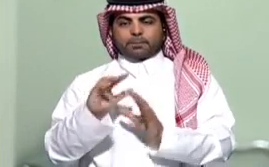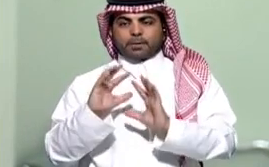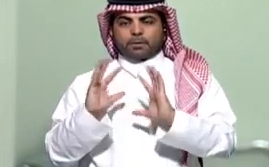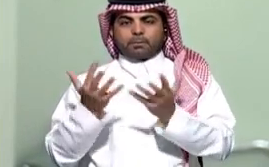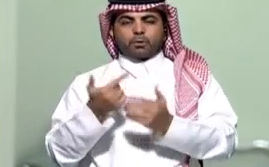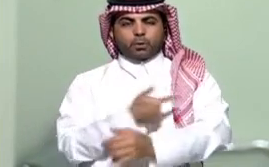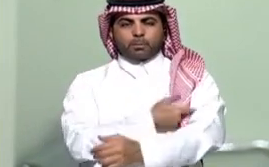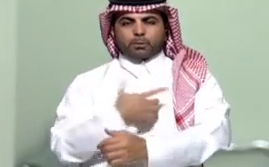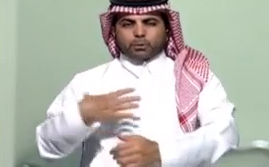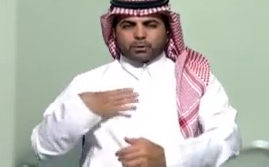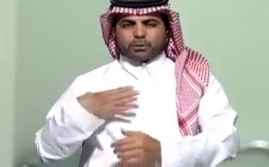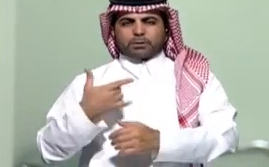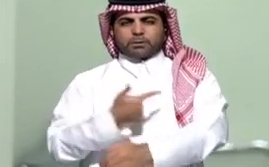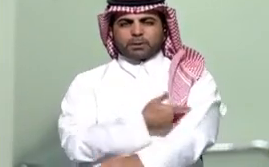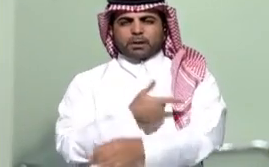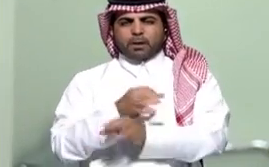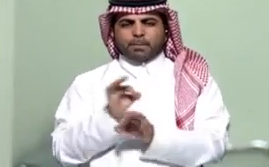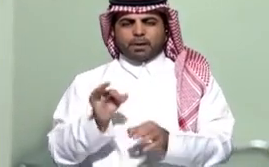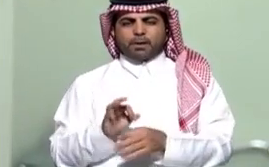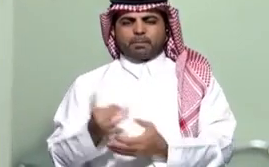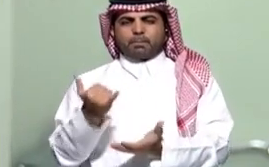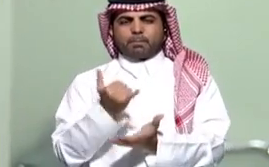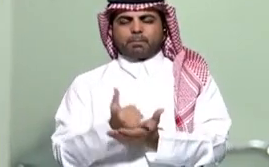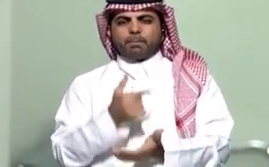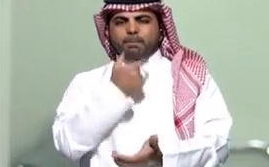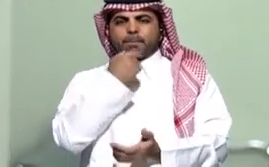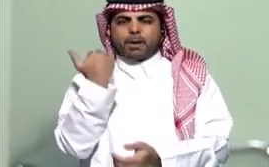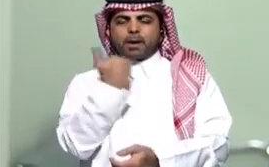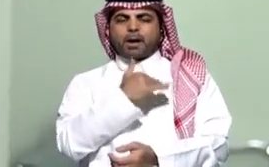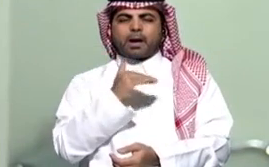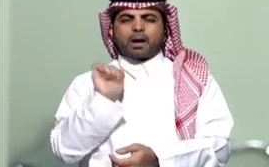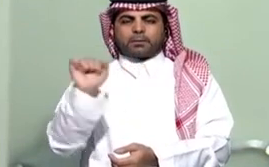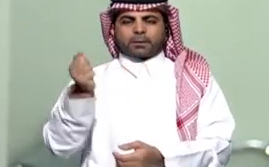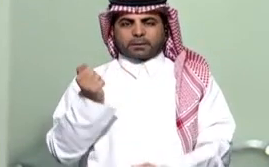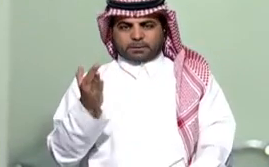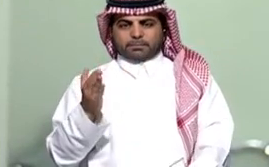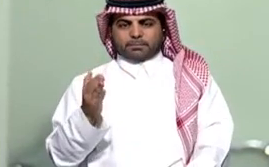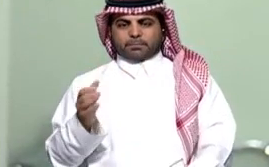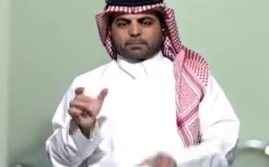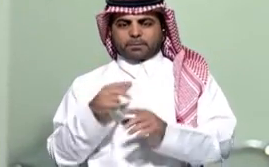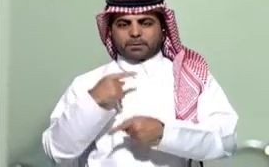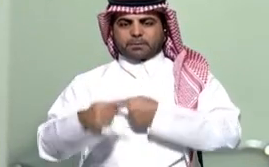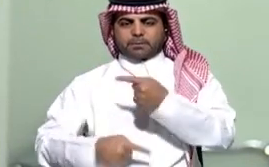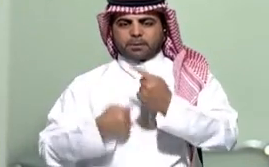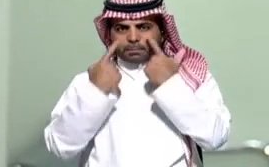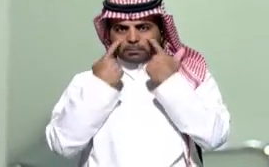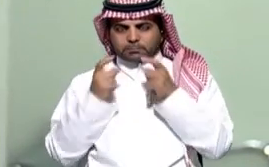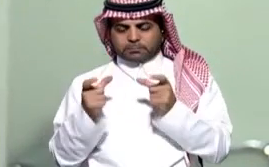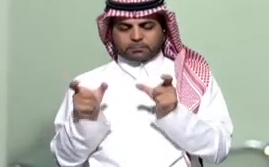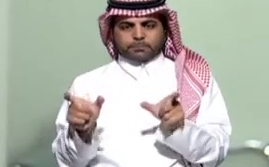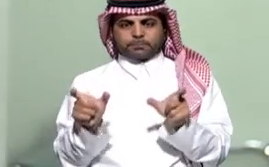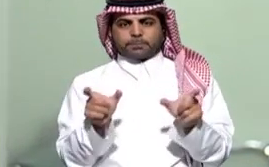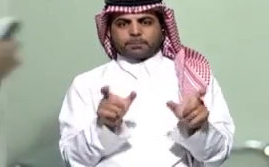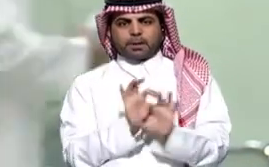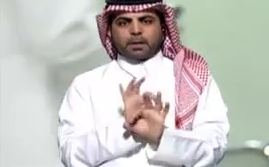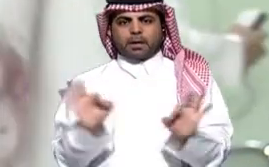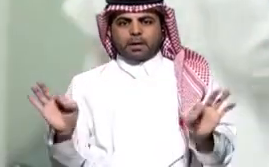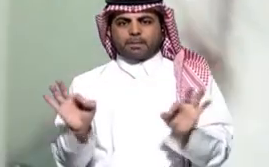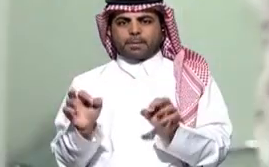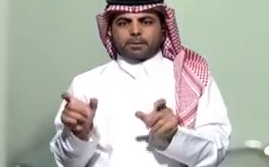ومختلف القطاعات المعنية، وعلى رأسها أمارة منطقة القصيم التي تتابع كل الإجراءات والتدابير